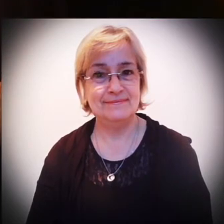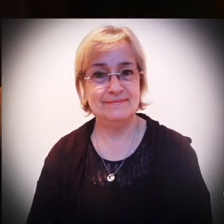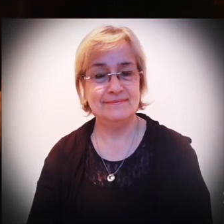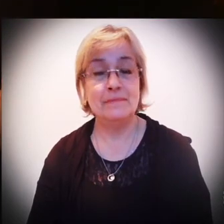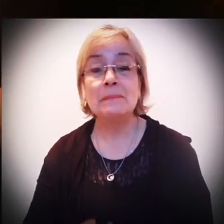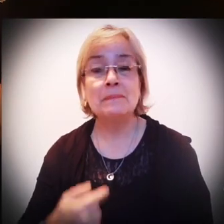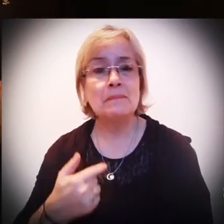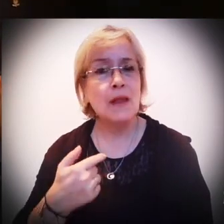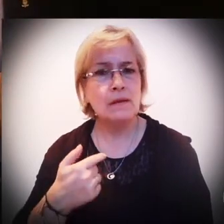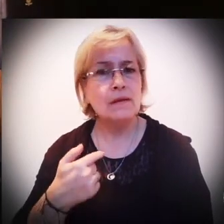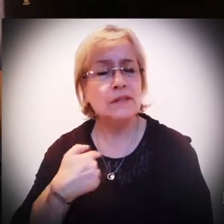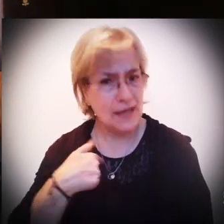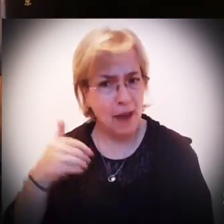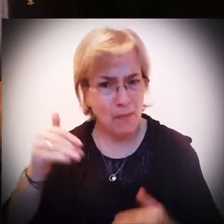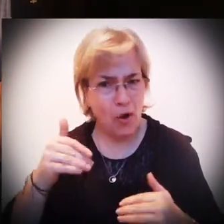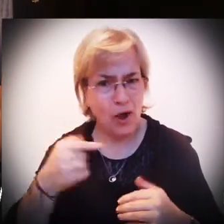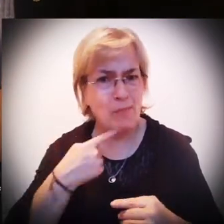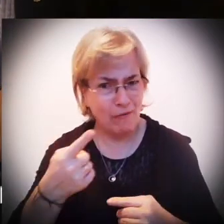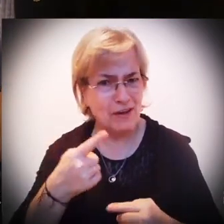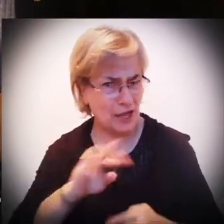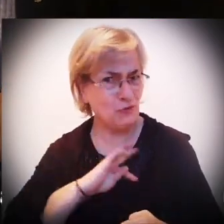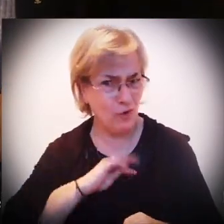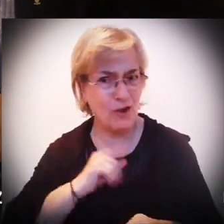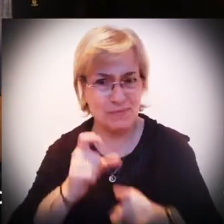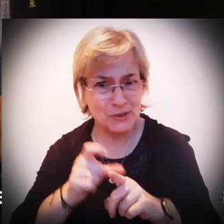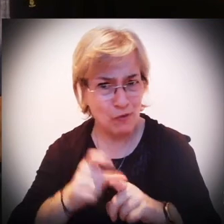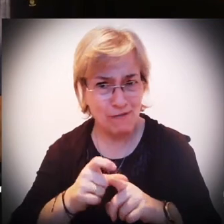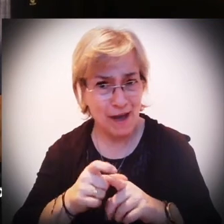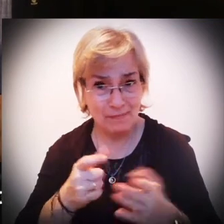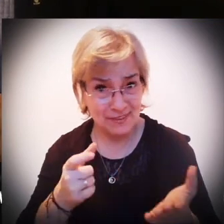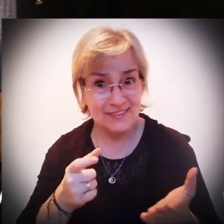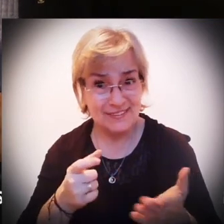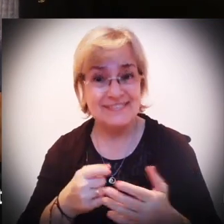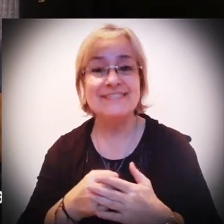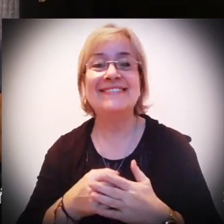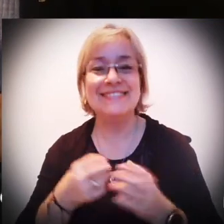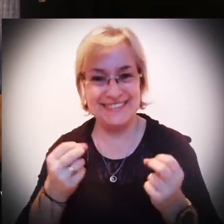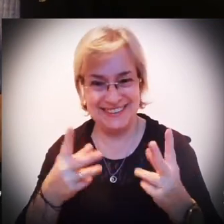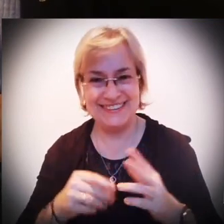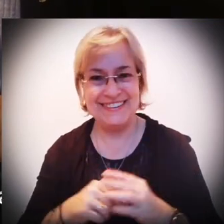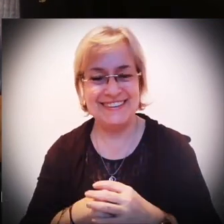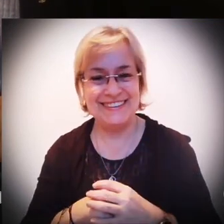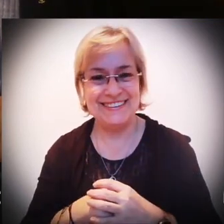Czy mogę tak powiedzieć własnymi słowami? Własnymi słowami.